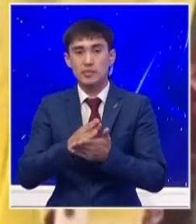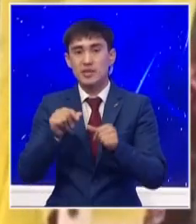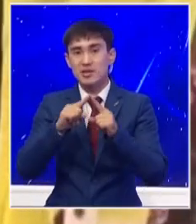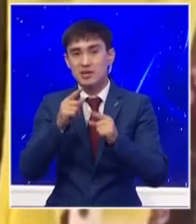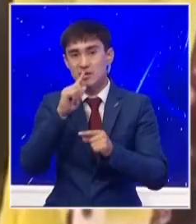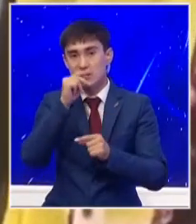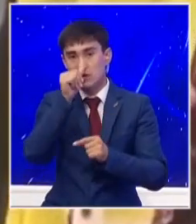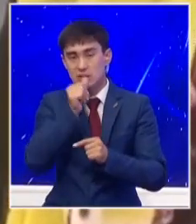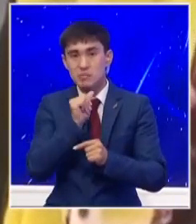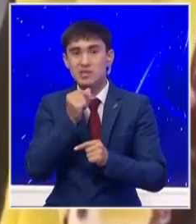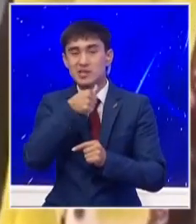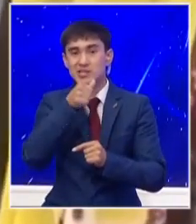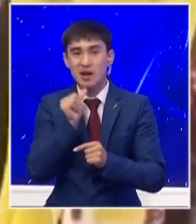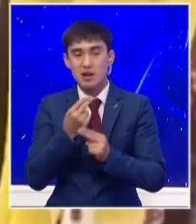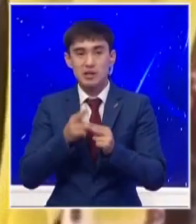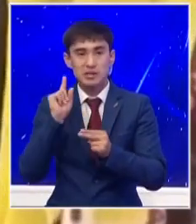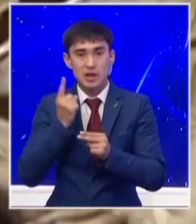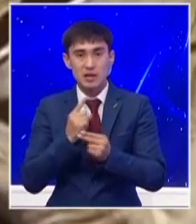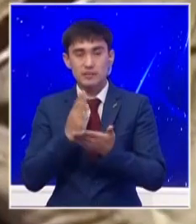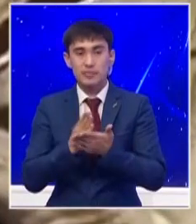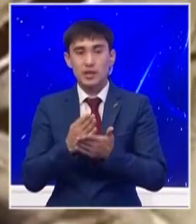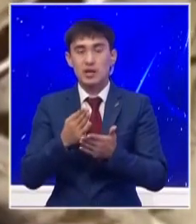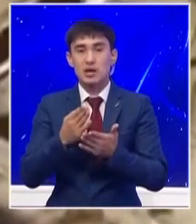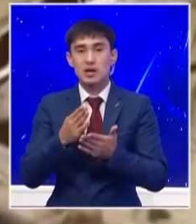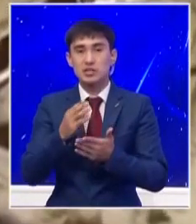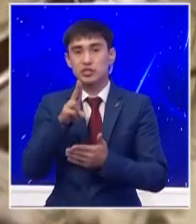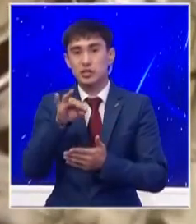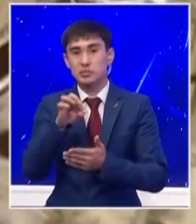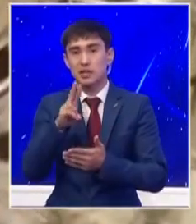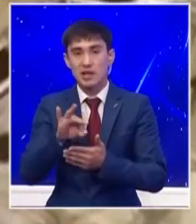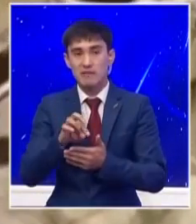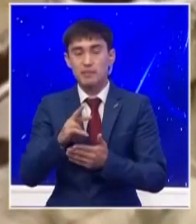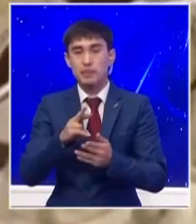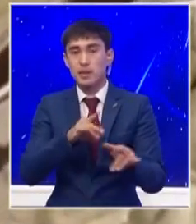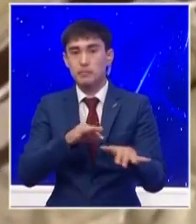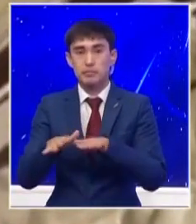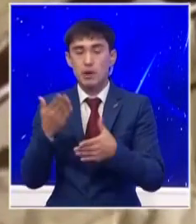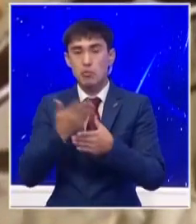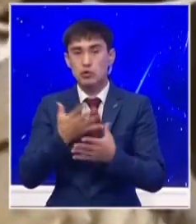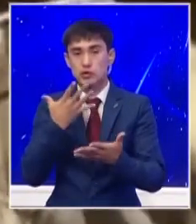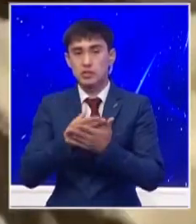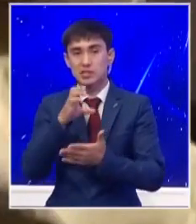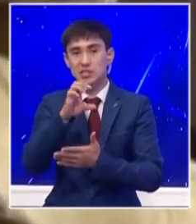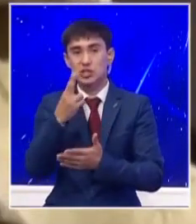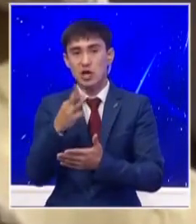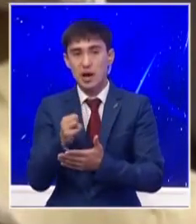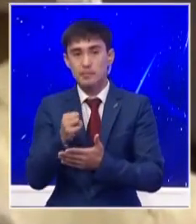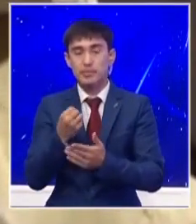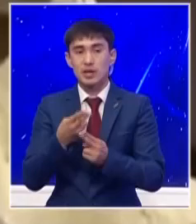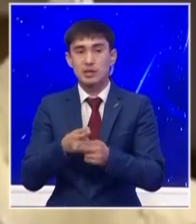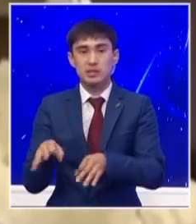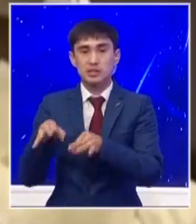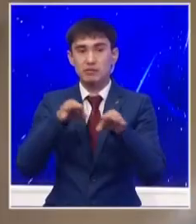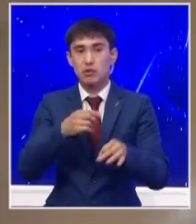и Израиль. По словам главы МИД Джеймса Клеверли, и временная пауза в боевых действиях поможет Соединенному Королевству